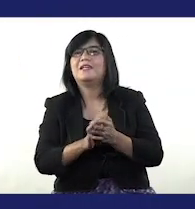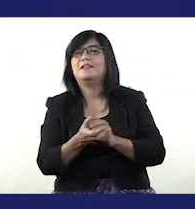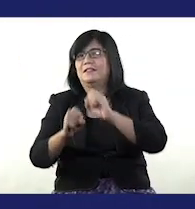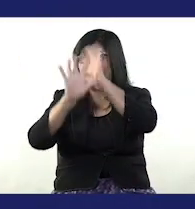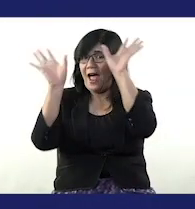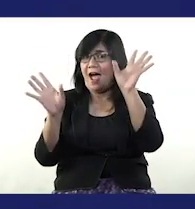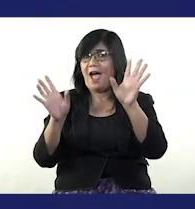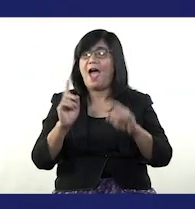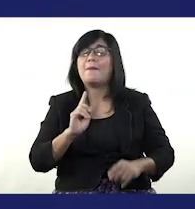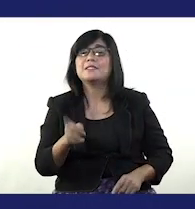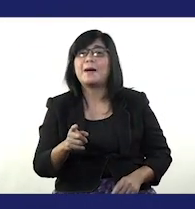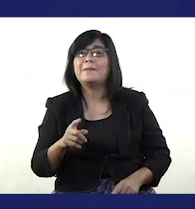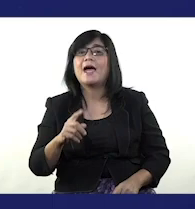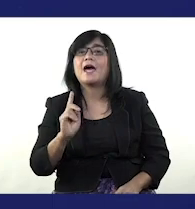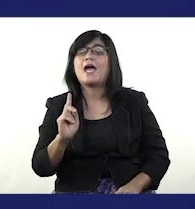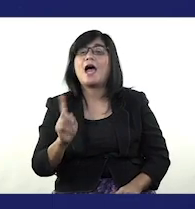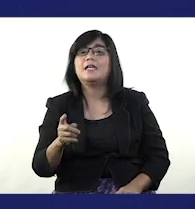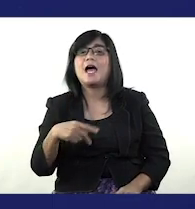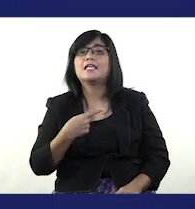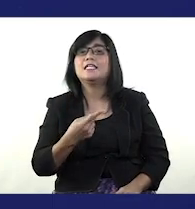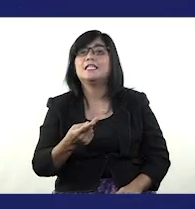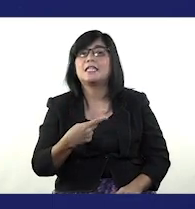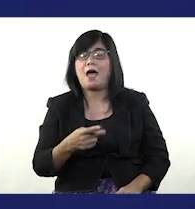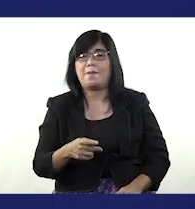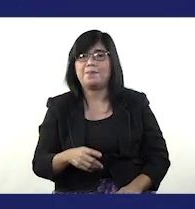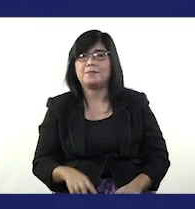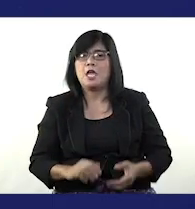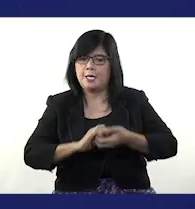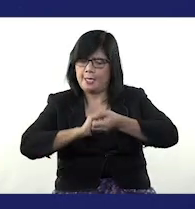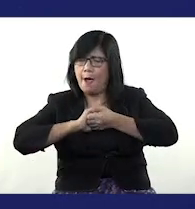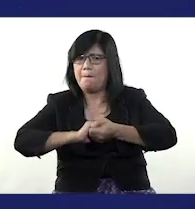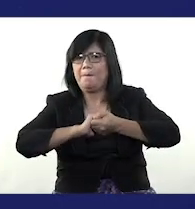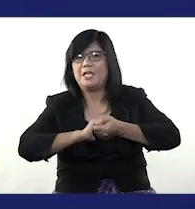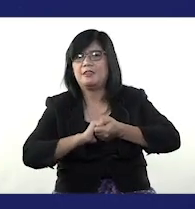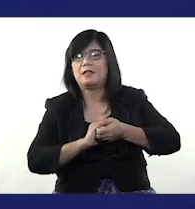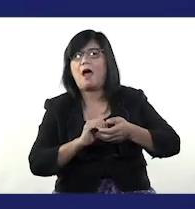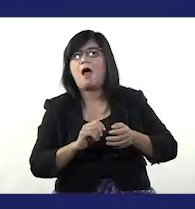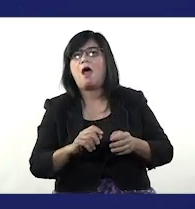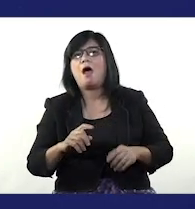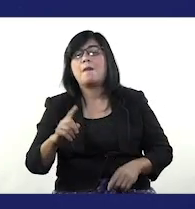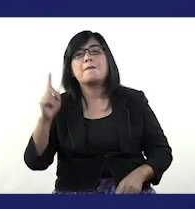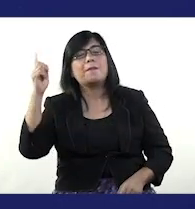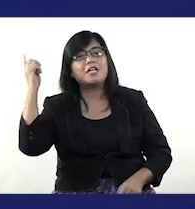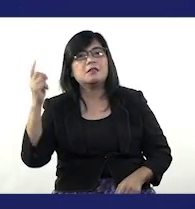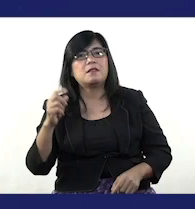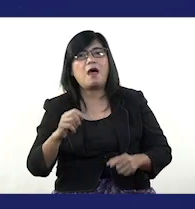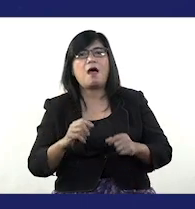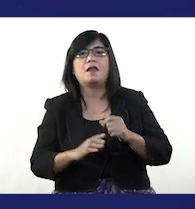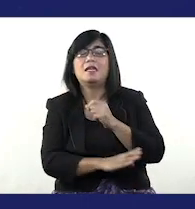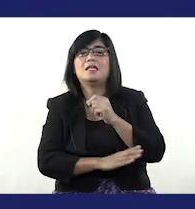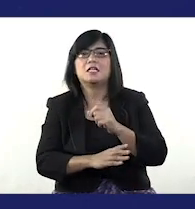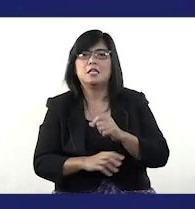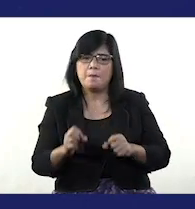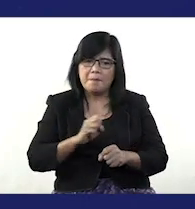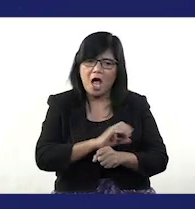Ayo kita memang warga surga tapi kita Mitra negeri kita Mitra pemerintah kita harus berdampak dimanapun ditempatkan